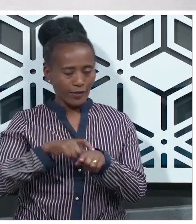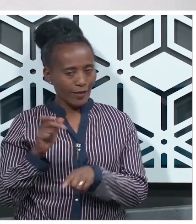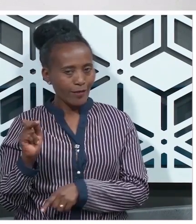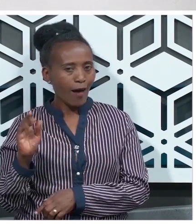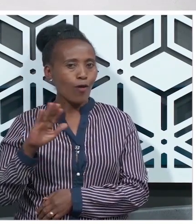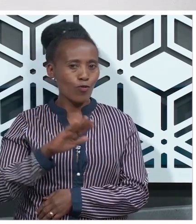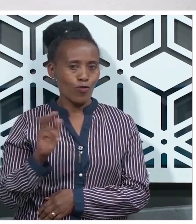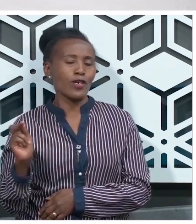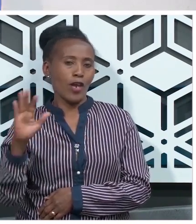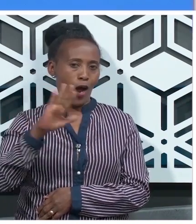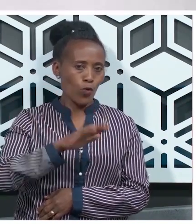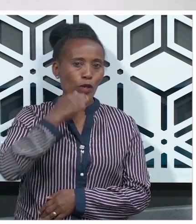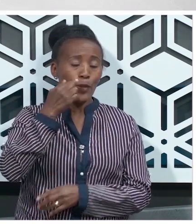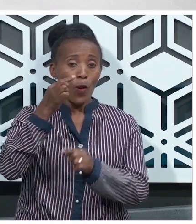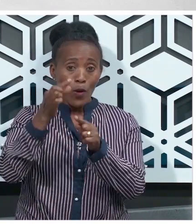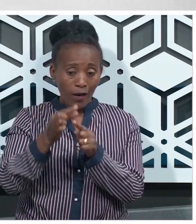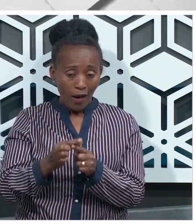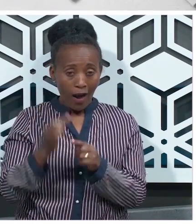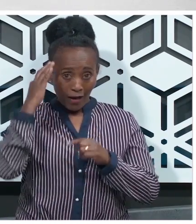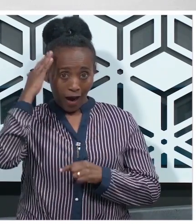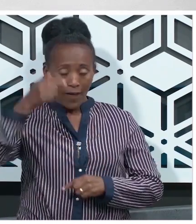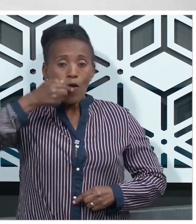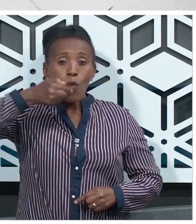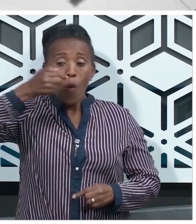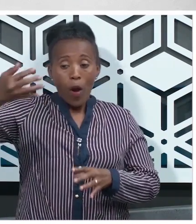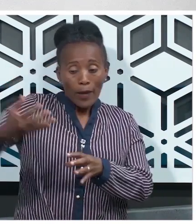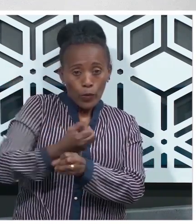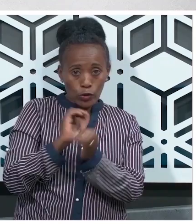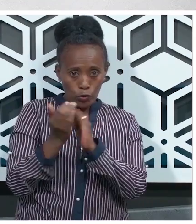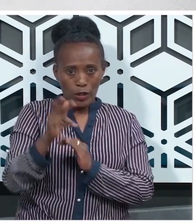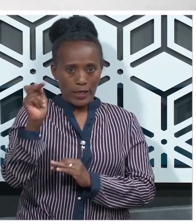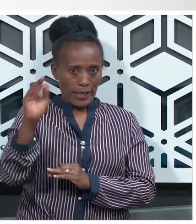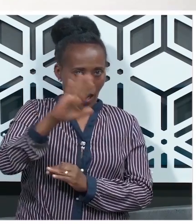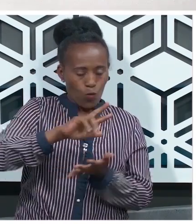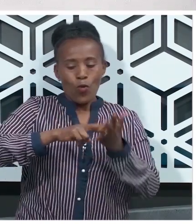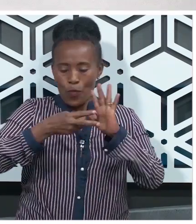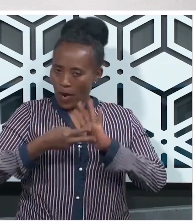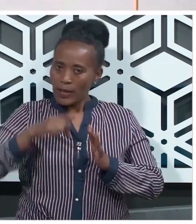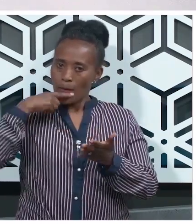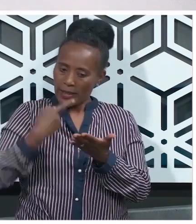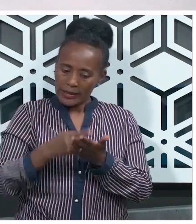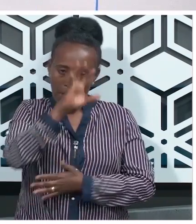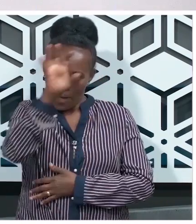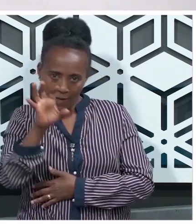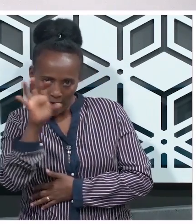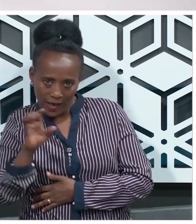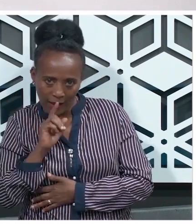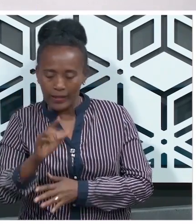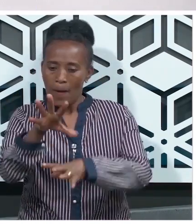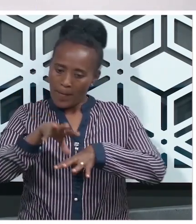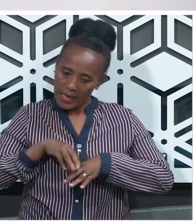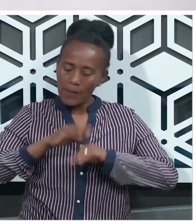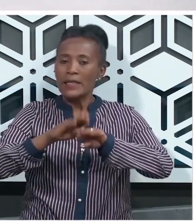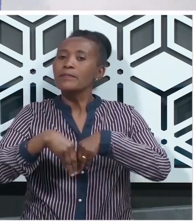ዳጉ ዳጉ የሚለው ቃል ከአፋር ቋንቋ የተወሰደ ሲሆን ዳጉ ማለት መረጃ ማፈላለግ